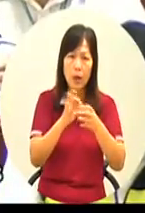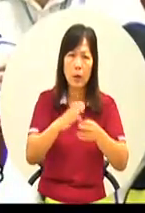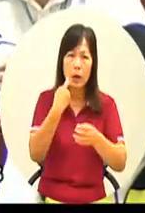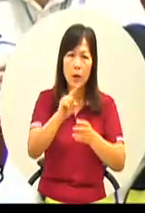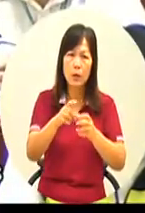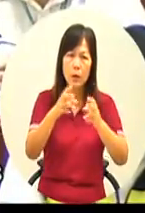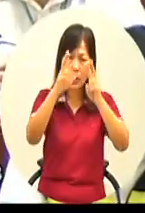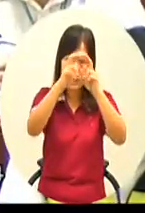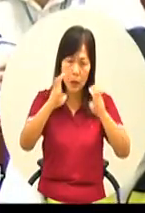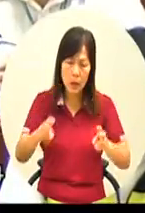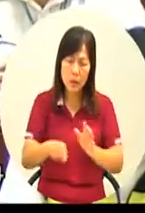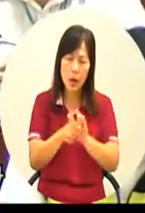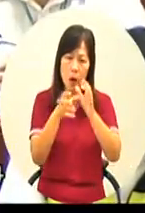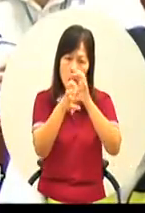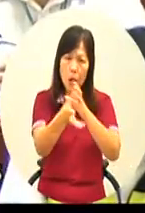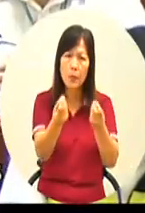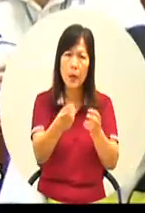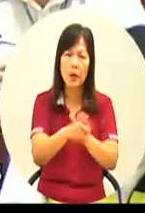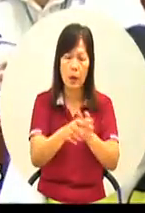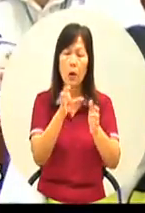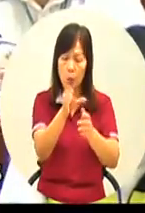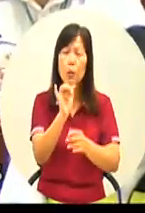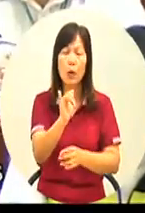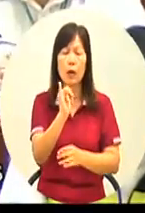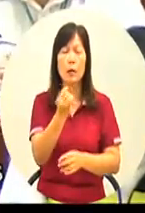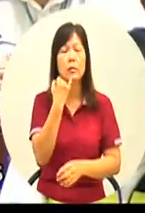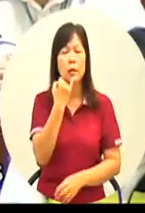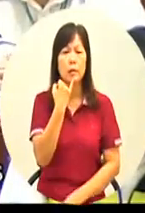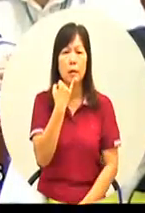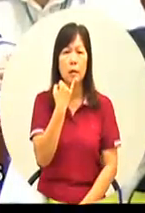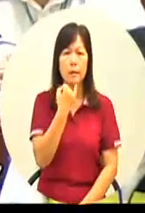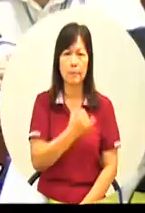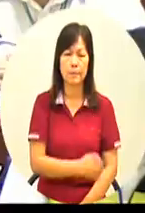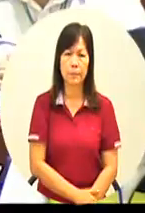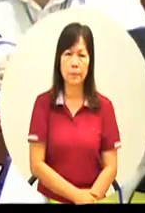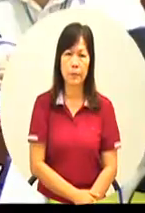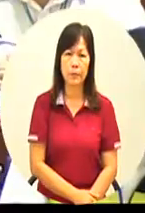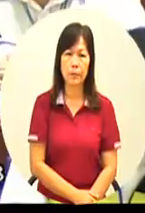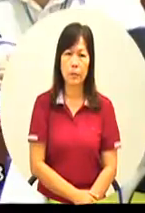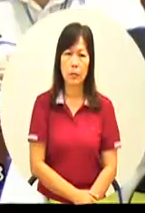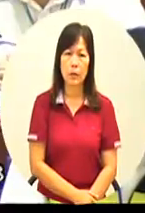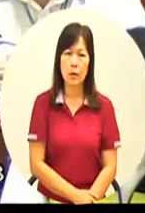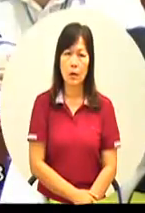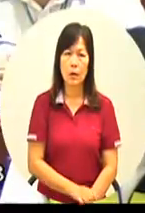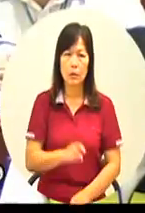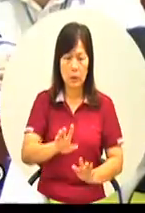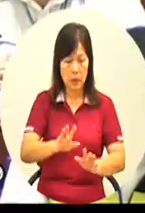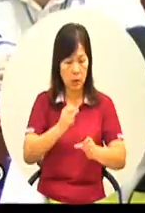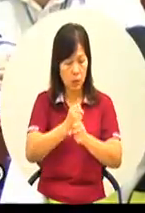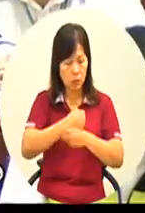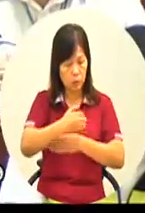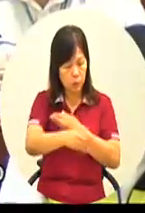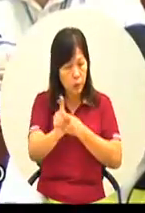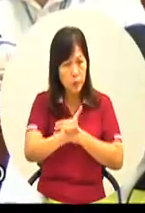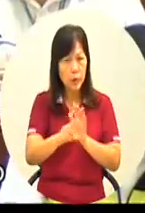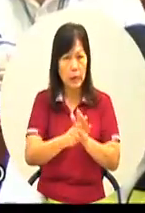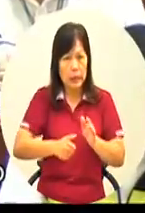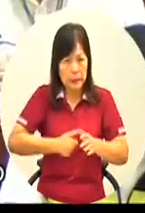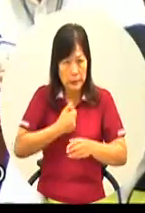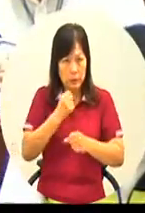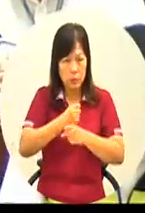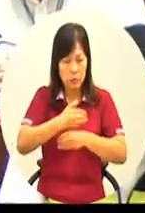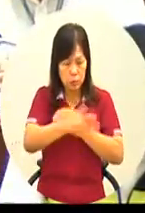塔，唔塔有嘢， 塔位有够， 有够人用呢， 有够，啊，甲渔民报告讲，阮目前的进度啦吼，实际进度